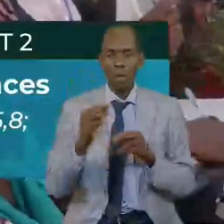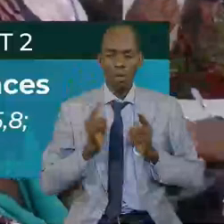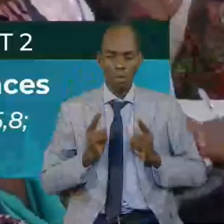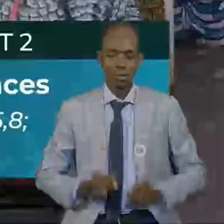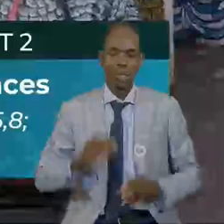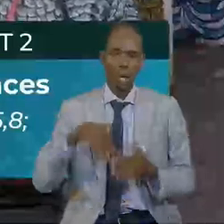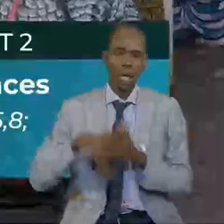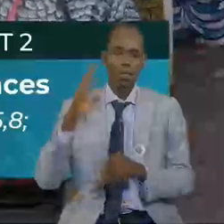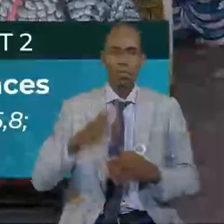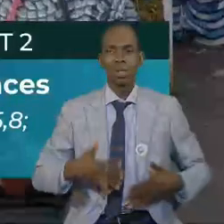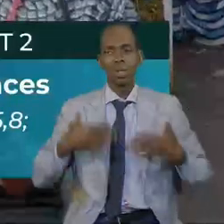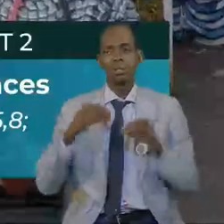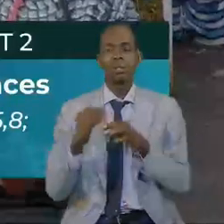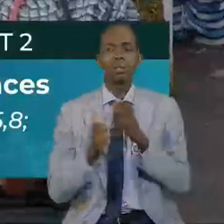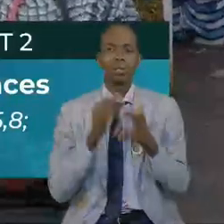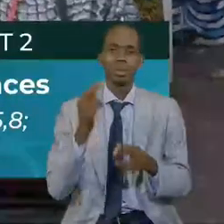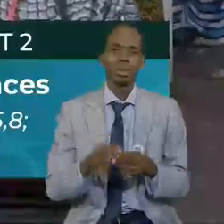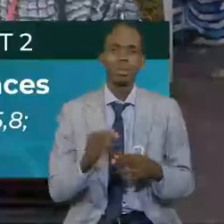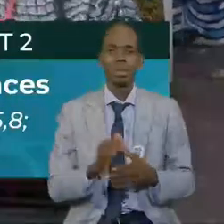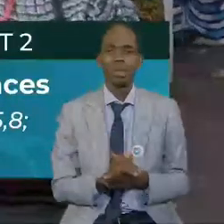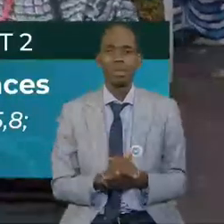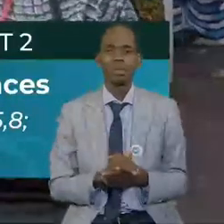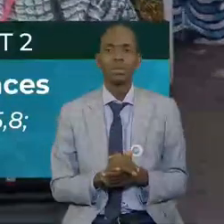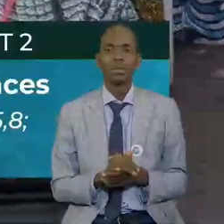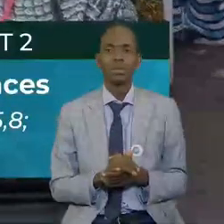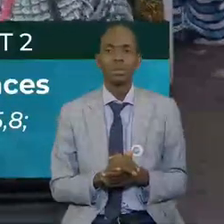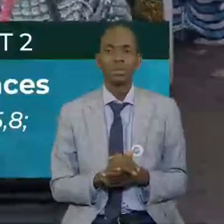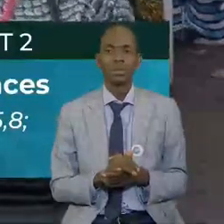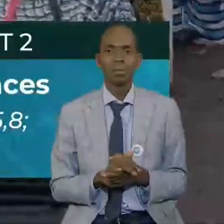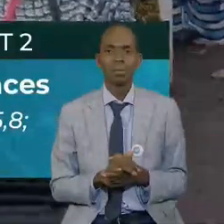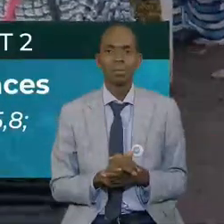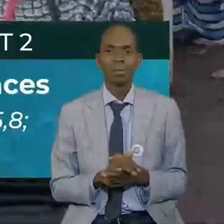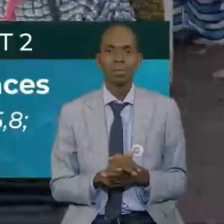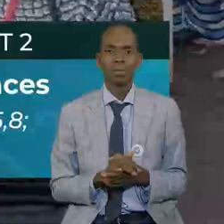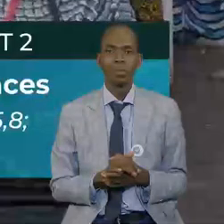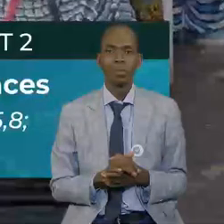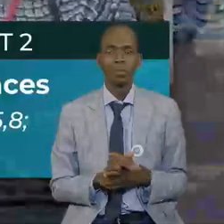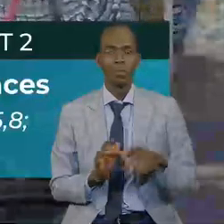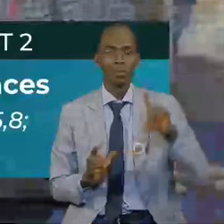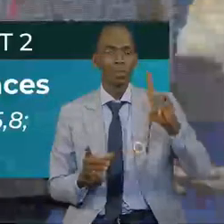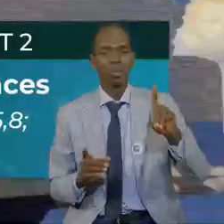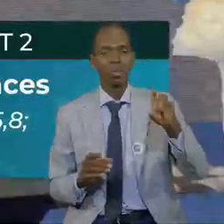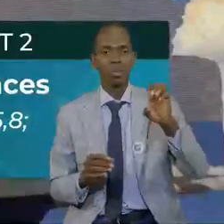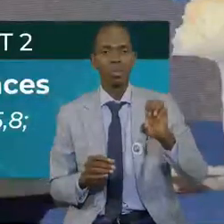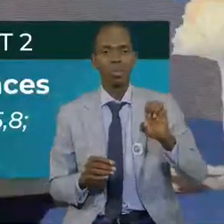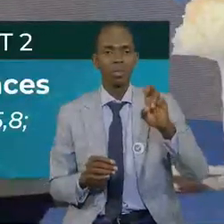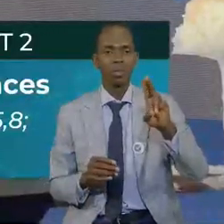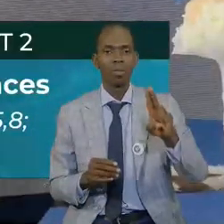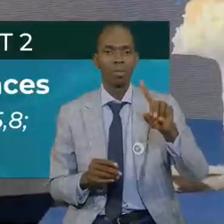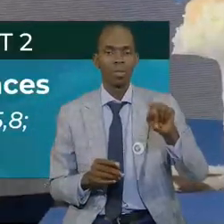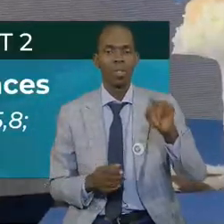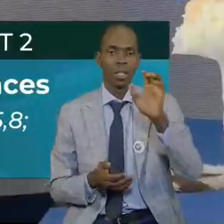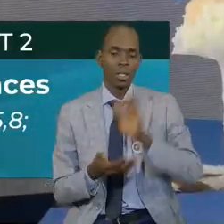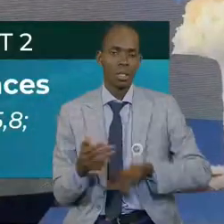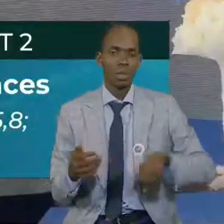life. Et la parole de Dieu dans ton cœur chassera la parole des hommes de ton cœur. Deuteronomy chapter 33. Deutéronome